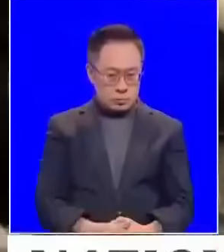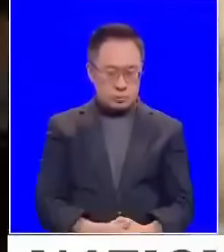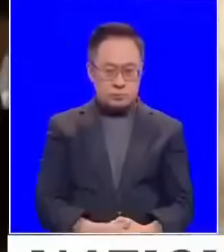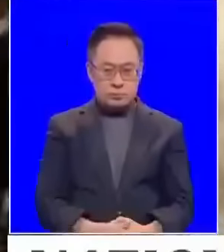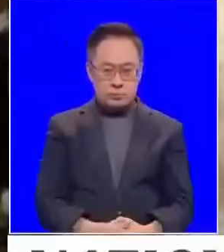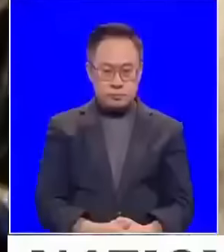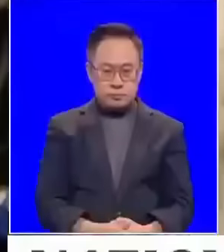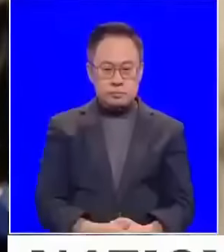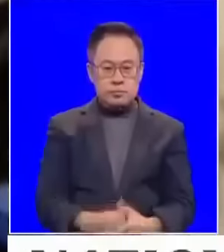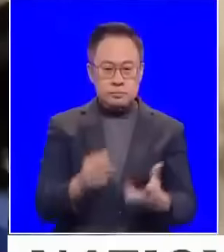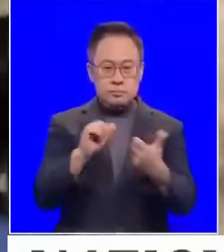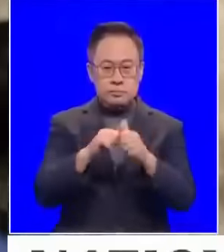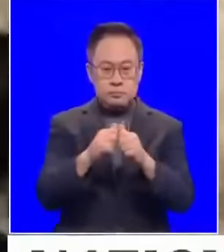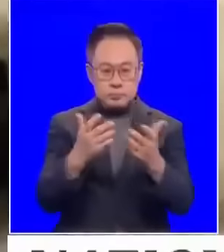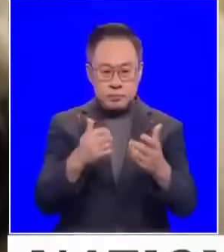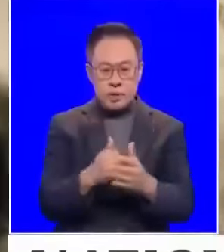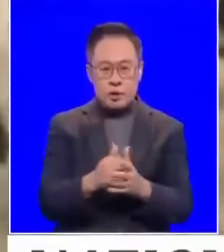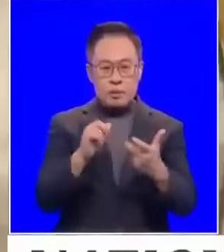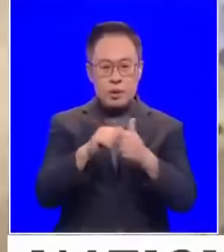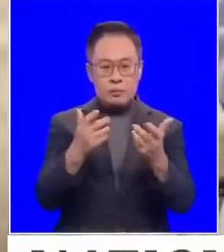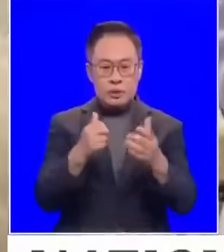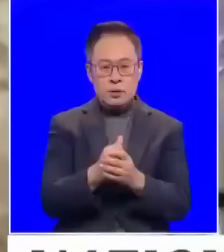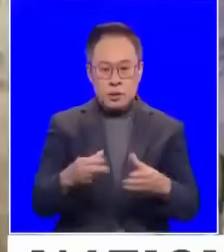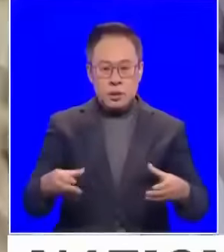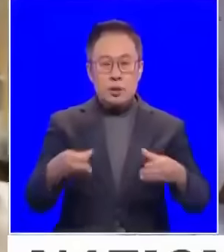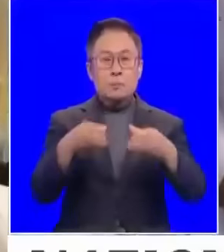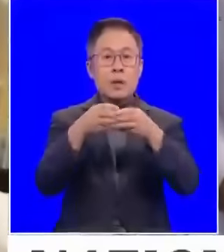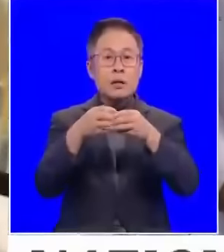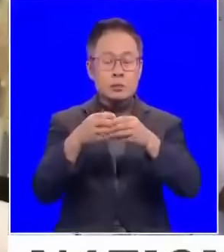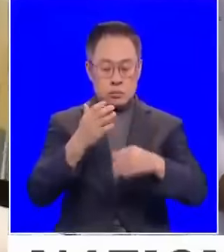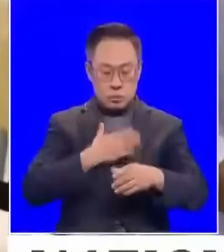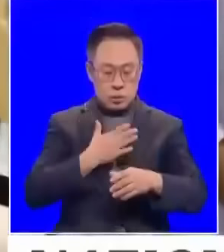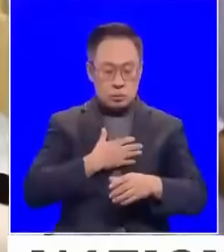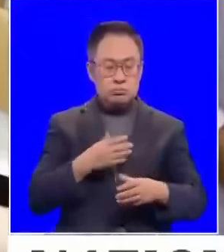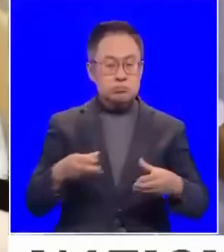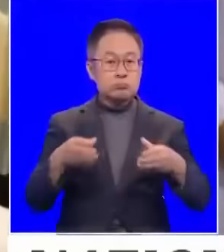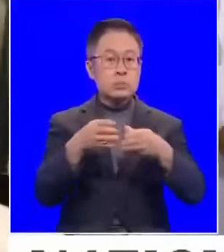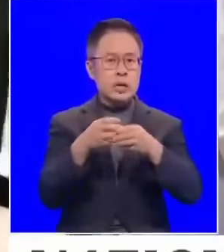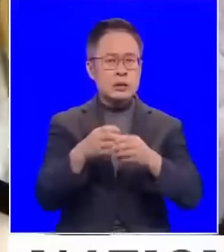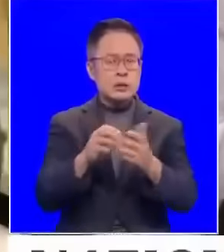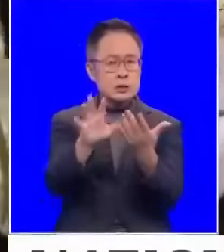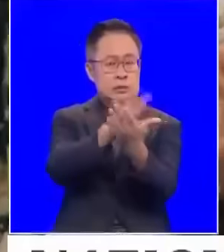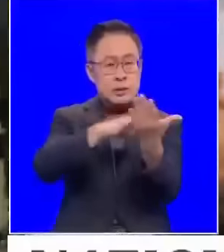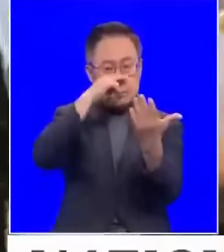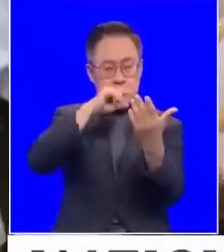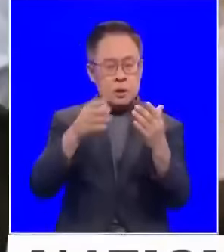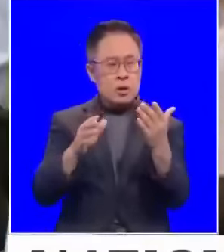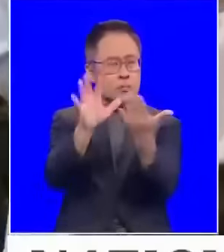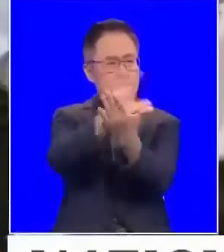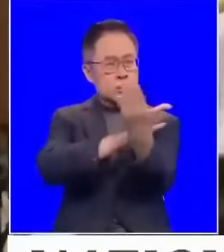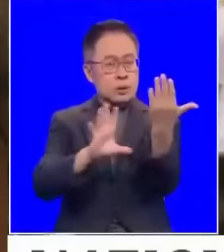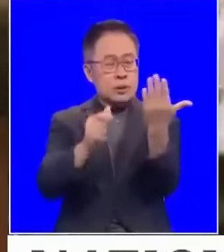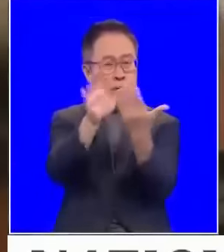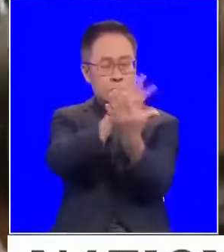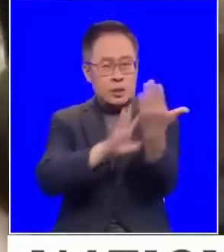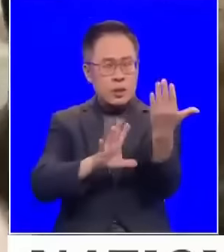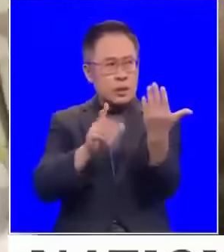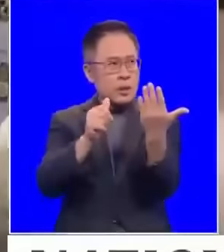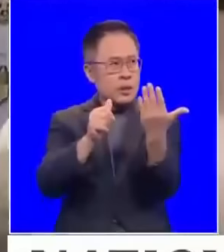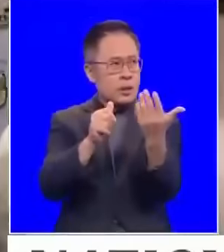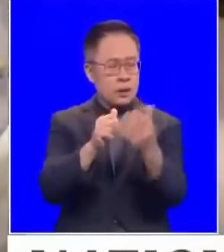คไม่ได้มีใครครอบงำได้แน่นอนเพราะว่าตัวเองแม้จะเป็นหัวหน้าพรรคแต่ภายในพรรคก็ยังมีผู้หลักผู้ใหญ่คนรุ่นใ